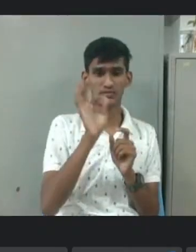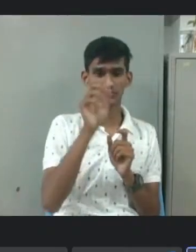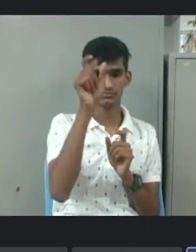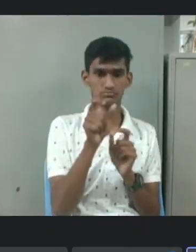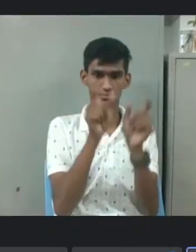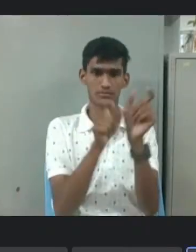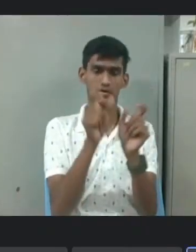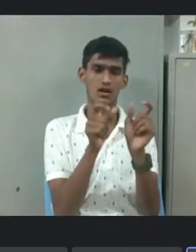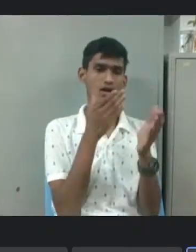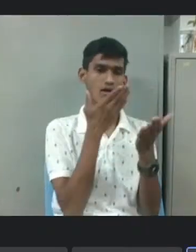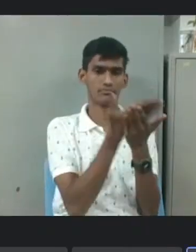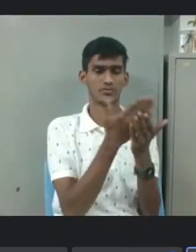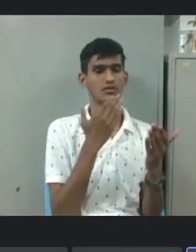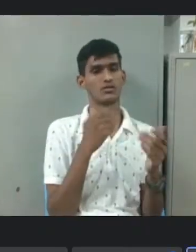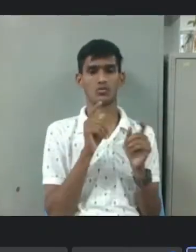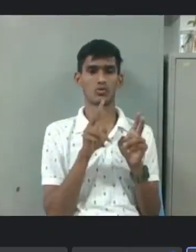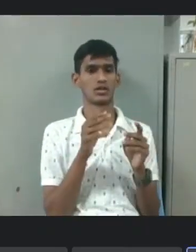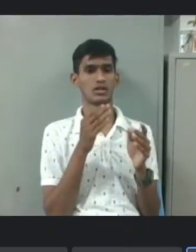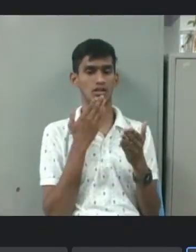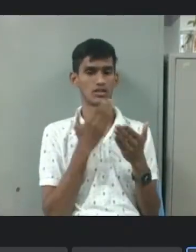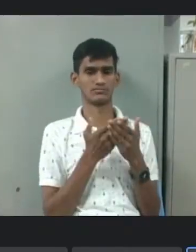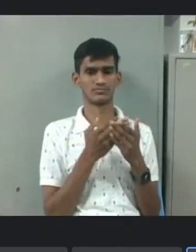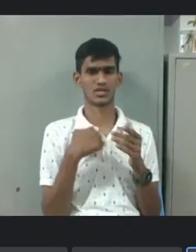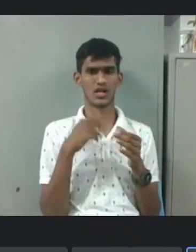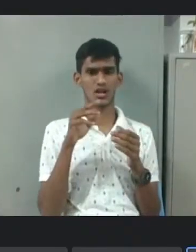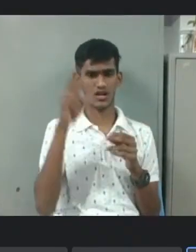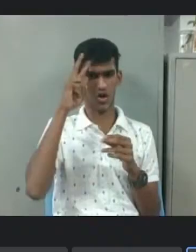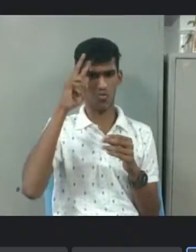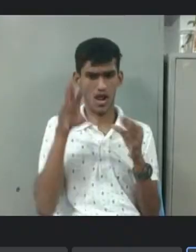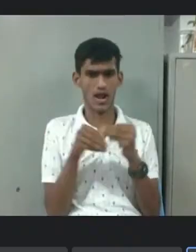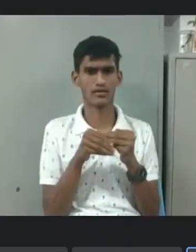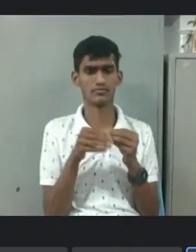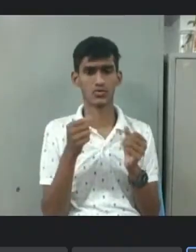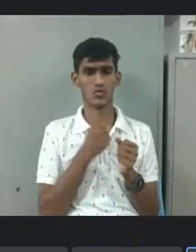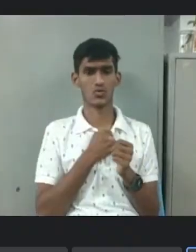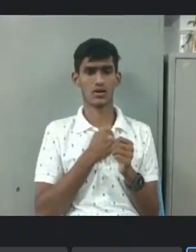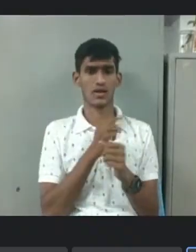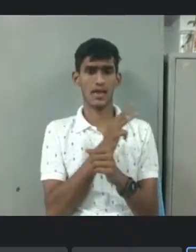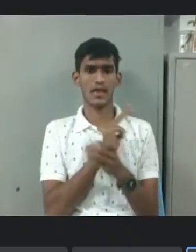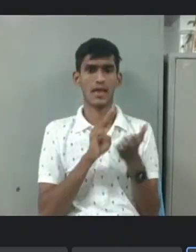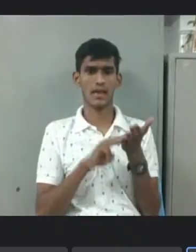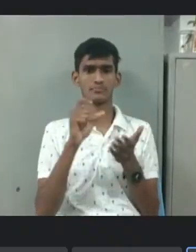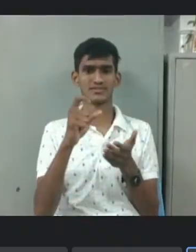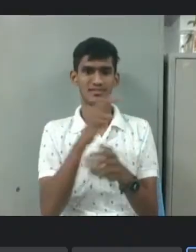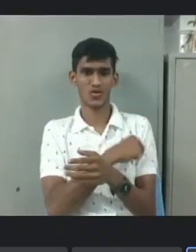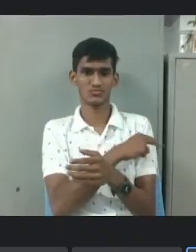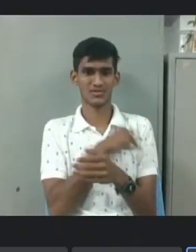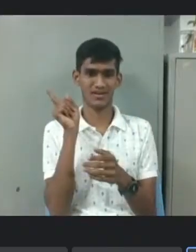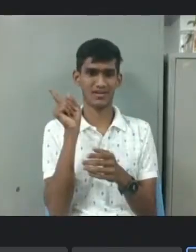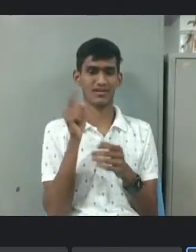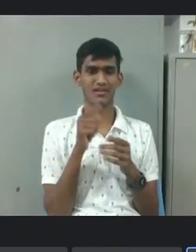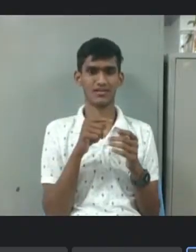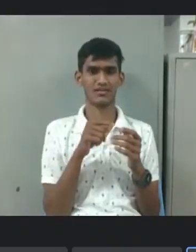ഓക്കെ, താങ്ക് യു. പിന്നെ എനിക്ക് ഒരു ഡൗട്ടും കൂടി ചോദിക്കാനുള്ളത്, ഇവിടെ നമ്മുടെ മെഡിക്കൽ കോളേജിൽ പോയിട്ട് ഡിസബിലിറ്റി സർട്ടിഫിക്കറ്റ്,